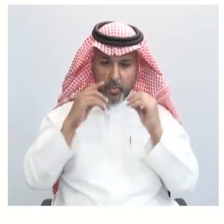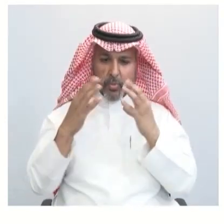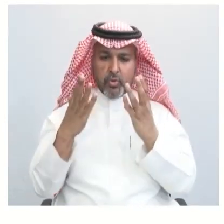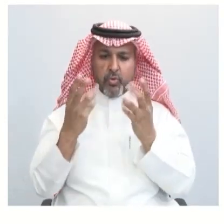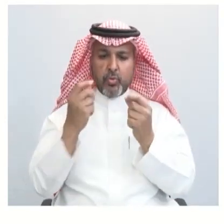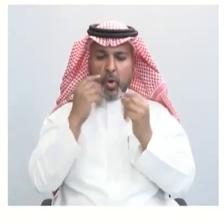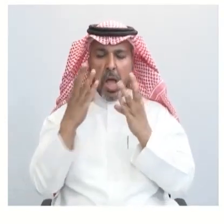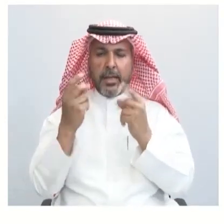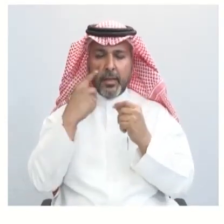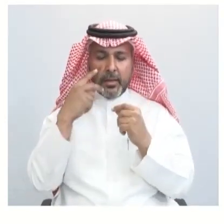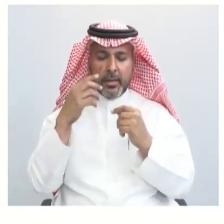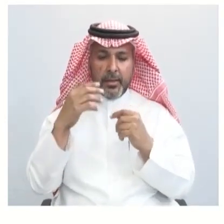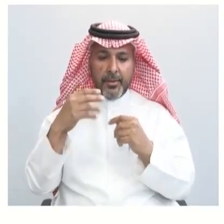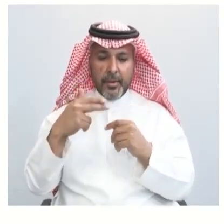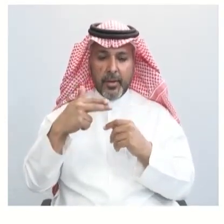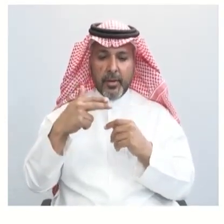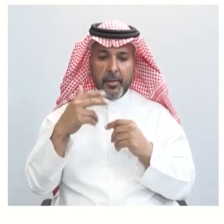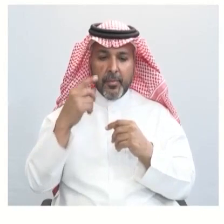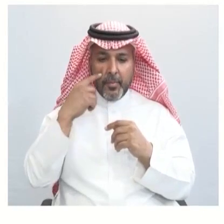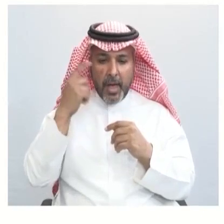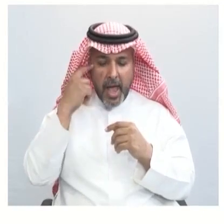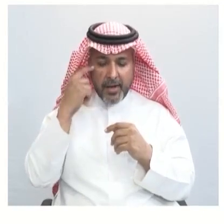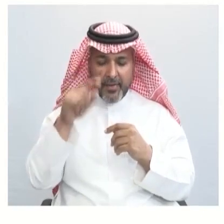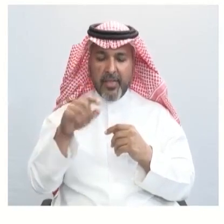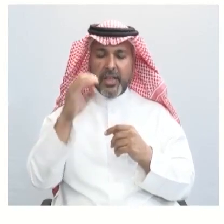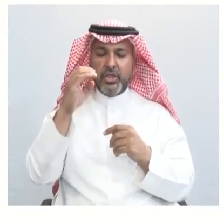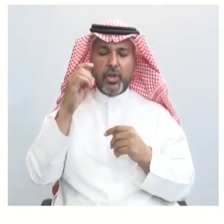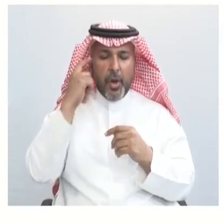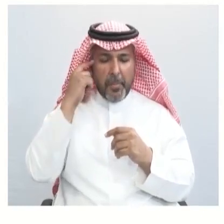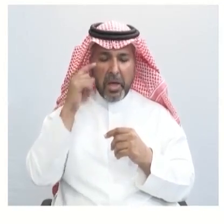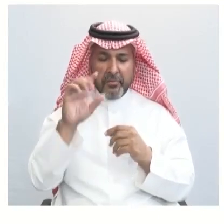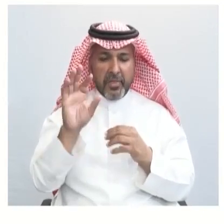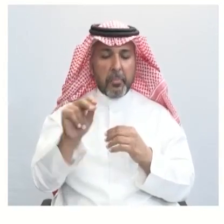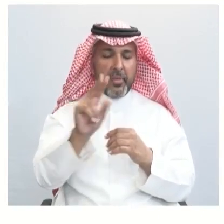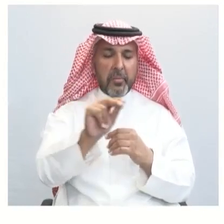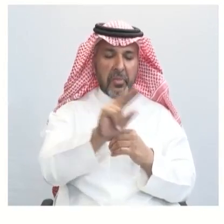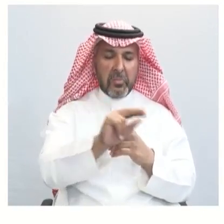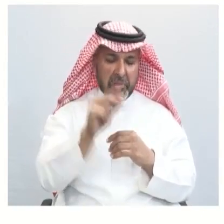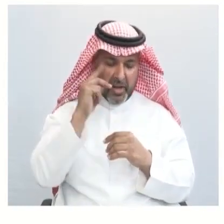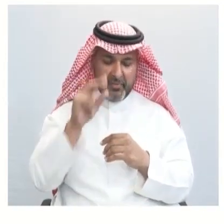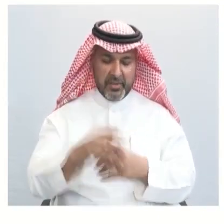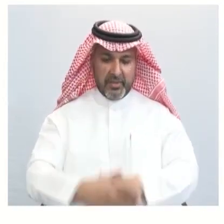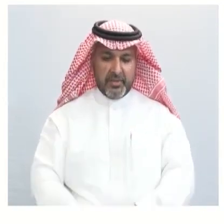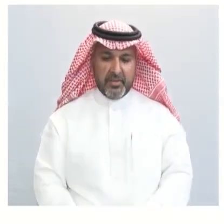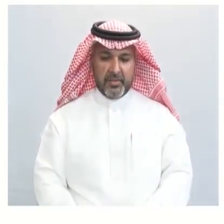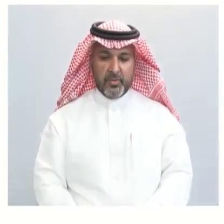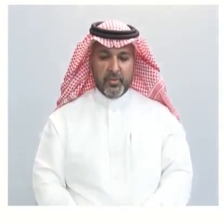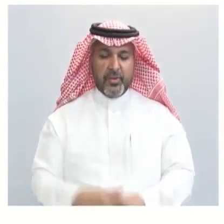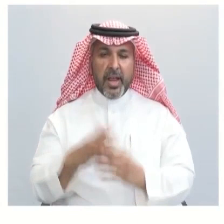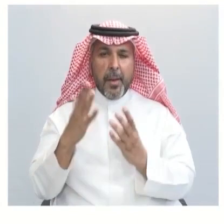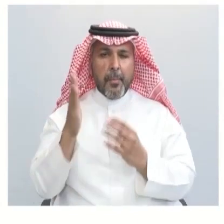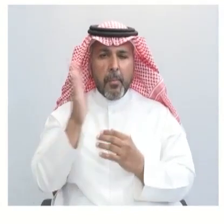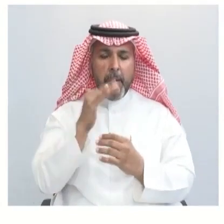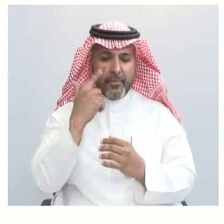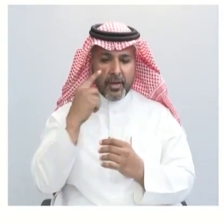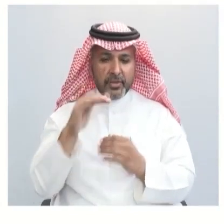اوف اكس تساوي 4 على اكس ناقص 5 واتش اوف اكس تساوي 3 على اكس غير معرفه عندما متى